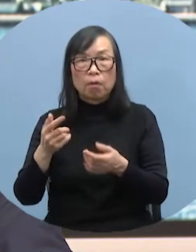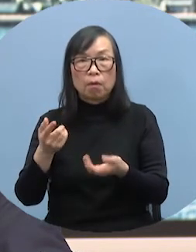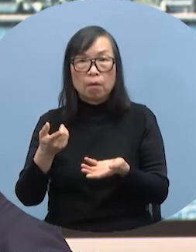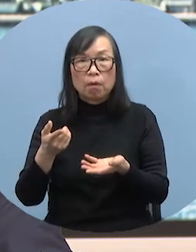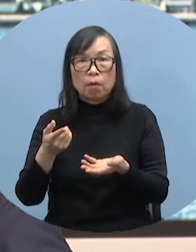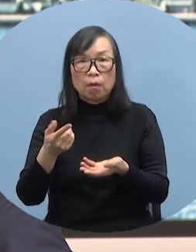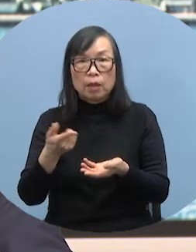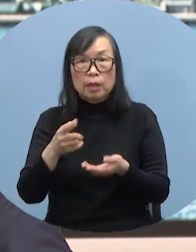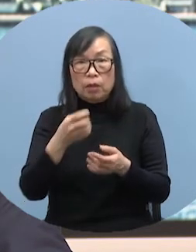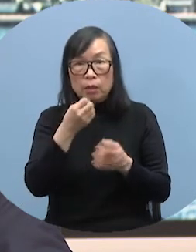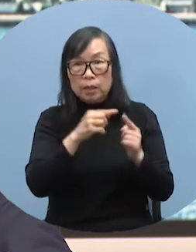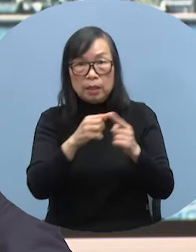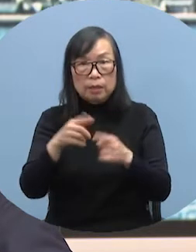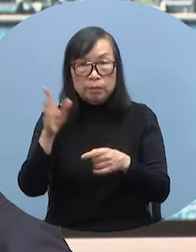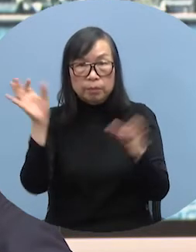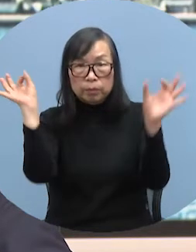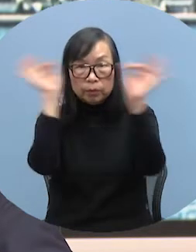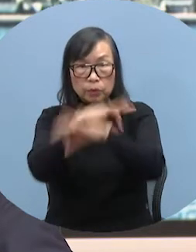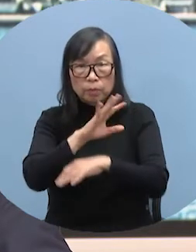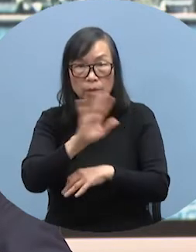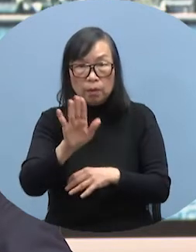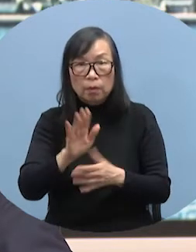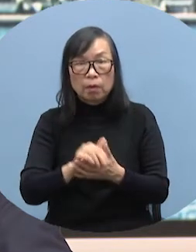係100宗多啲。市民千祈唔好有個錯覺，